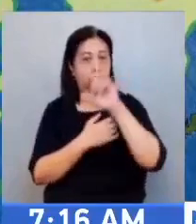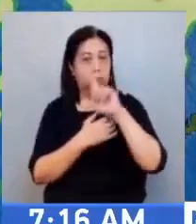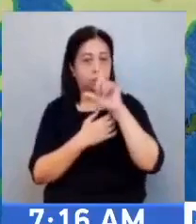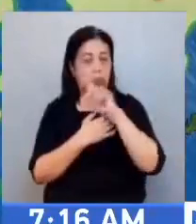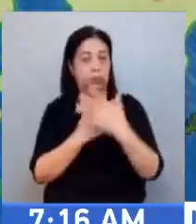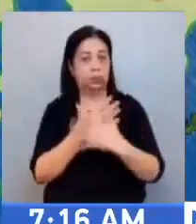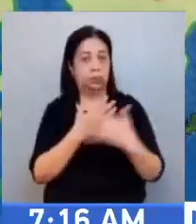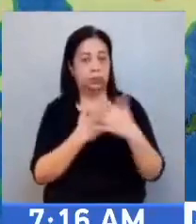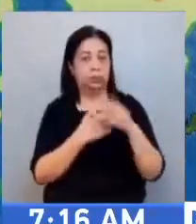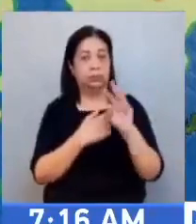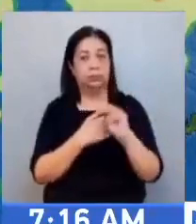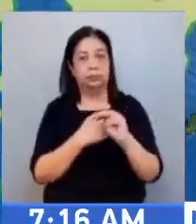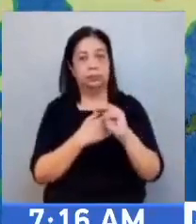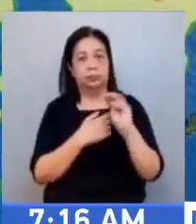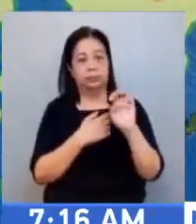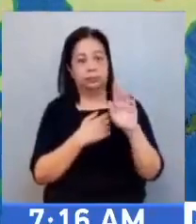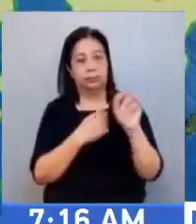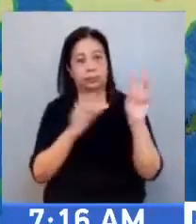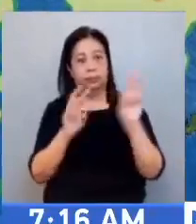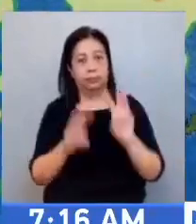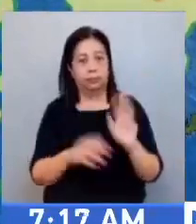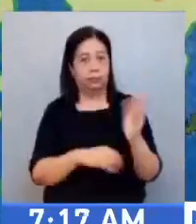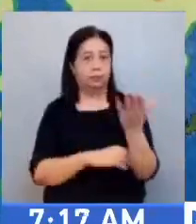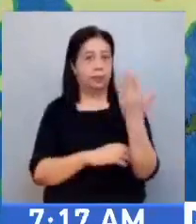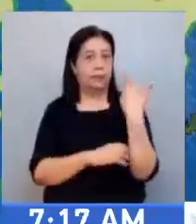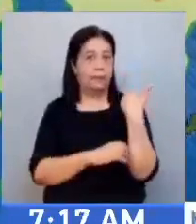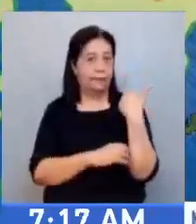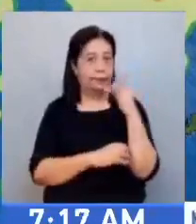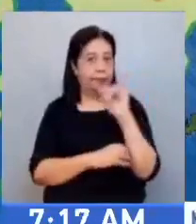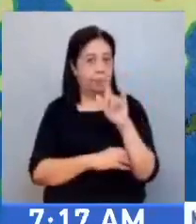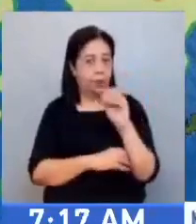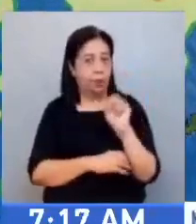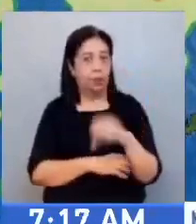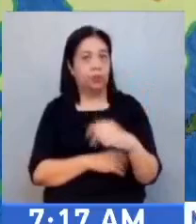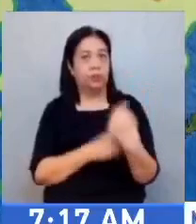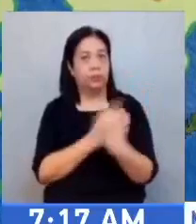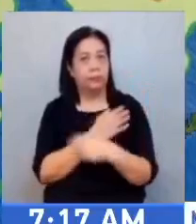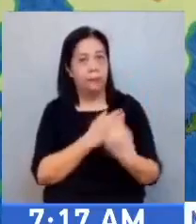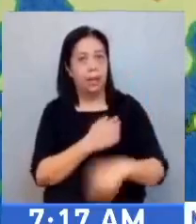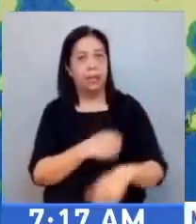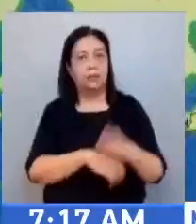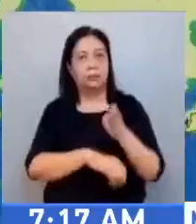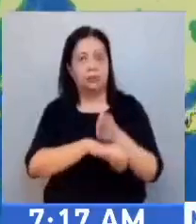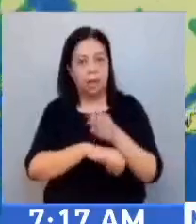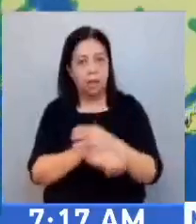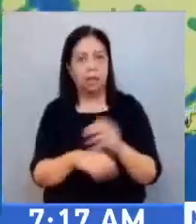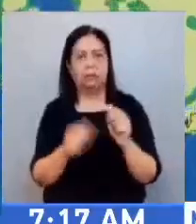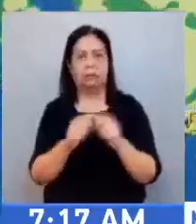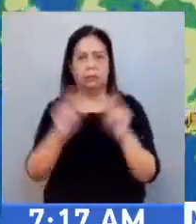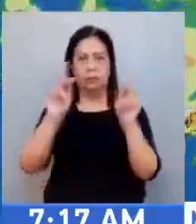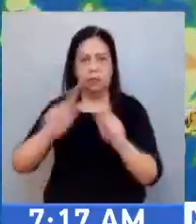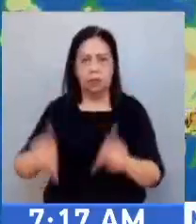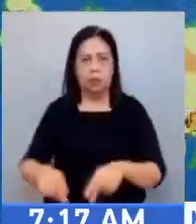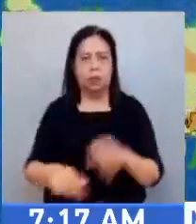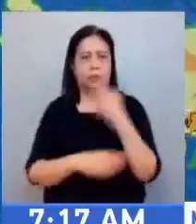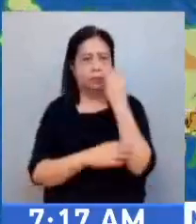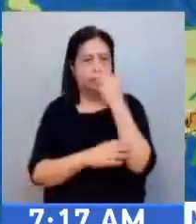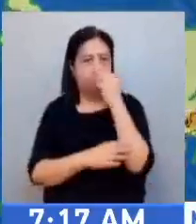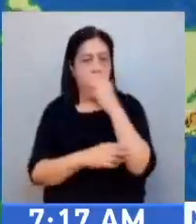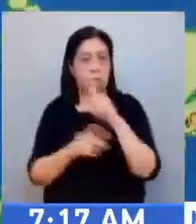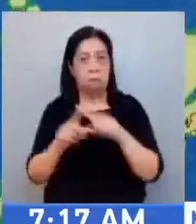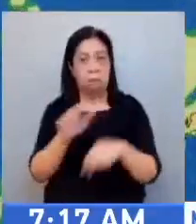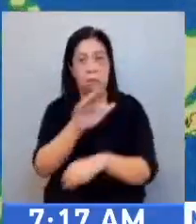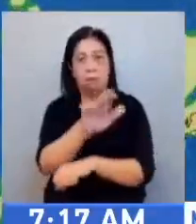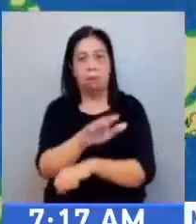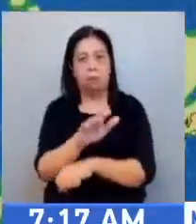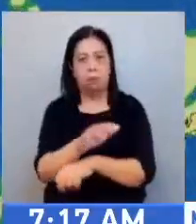to galing, umaga may ulan kan sa Ilocos, Zambales, Bataan, maging dyan sa Palawan at Mindoro. Pero pagdating ng hapon, mas maraming lugar